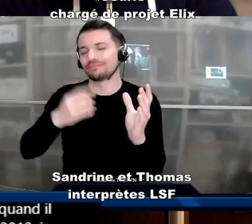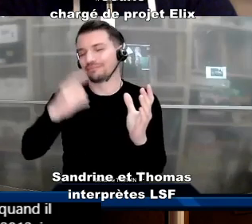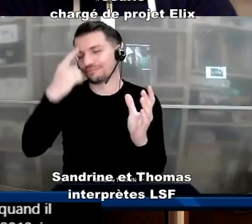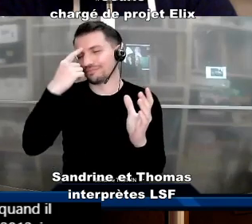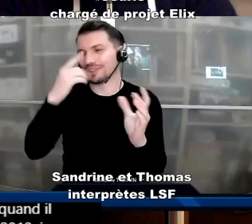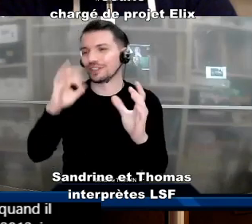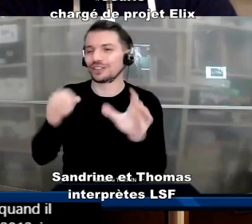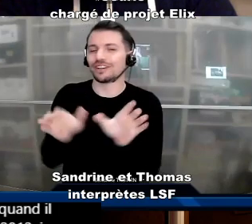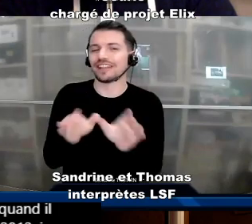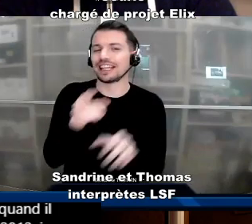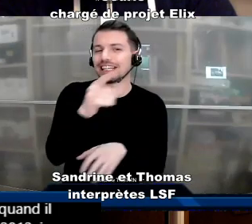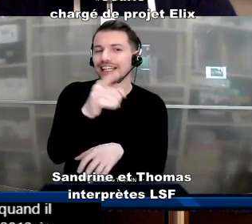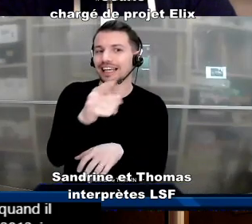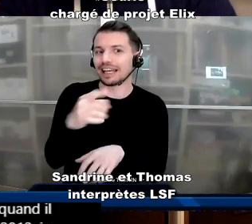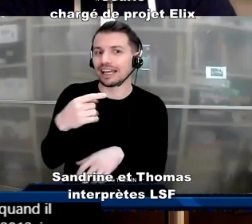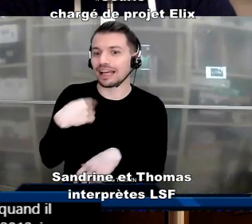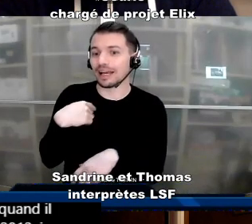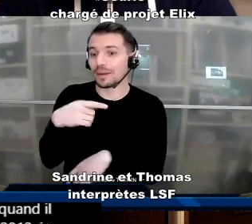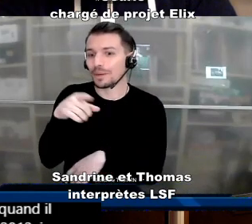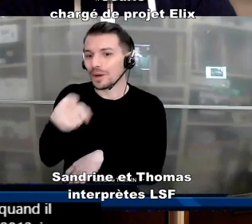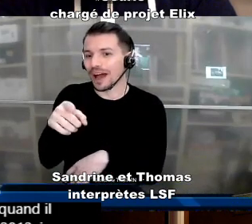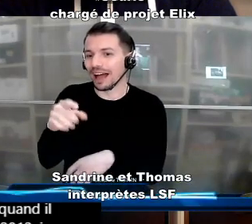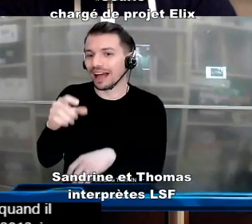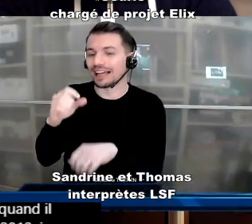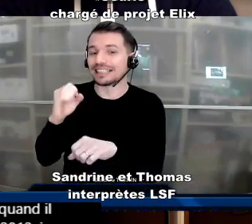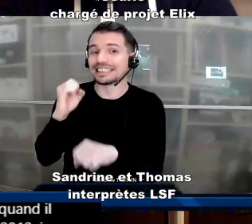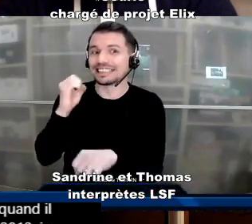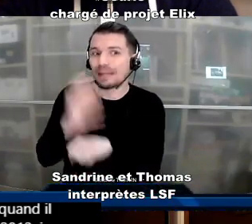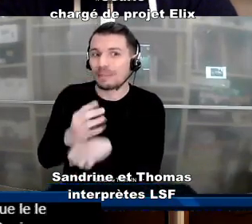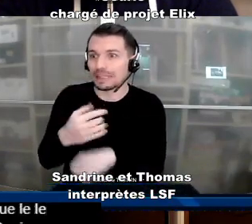quand Sam me pose une question et que je fais... Ok.